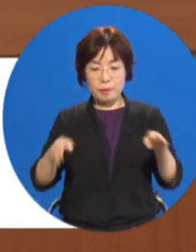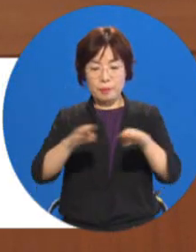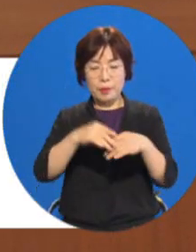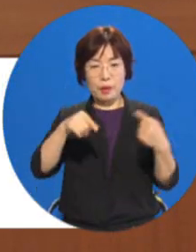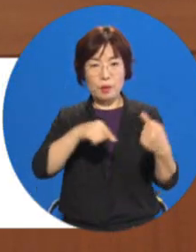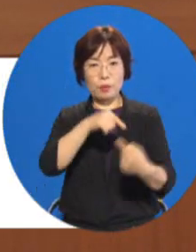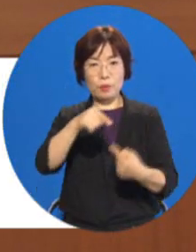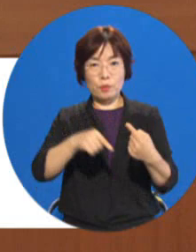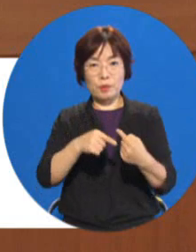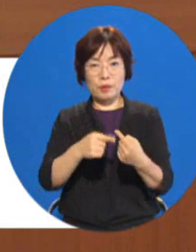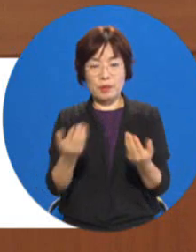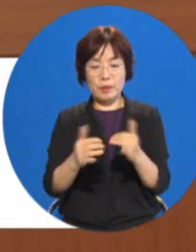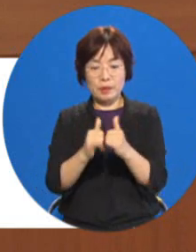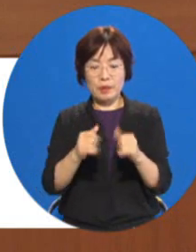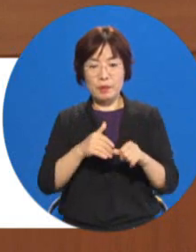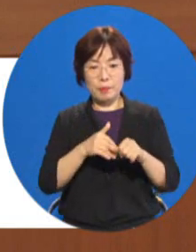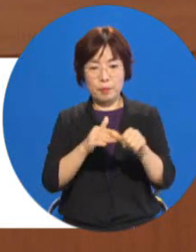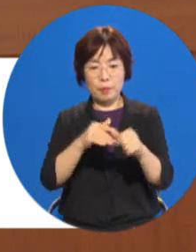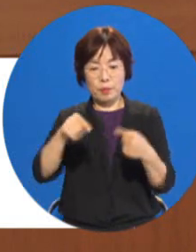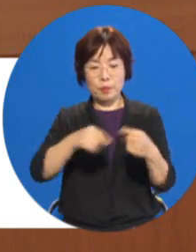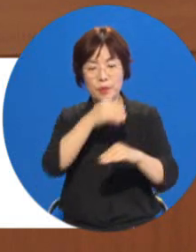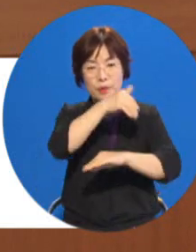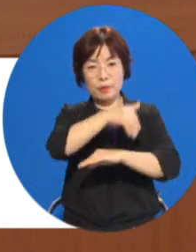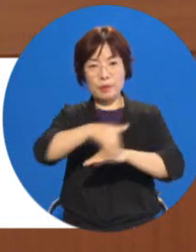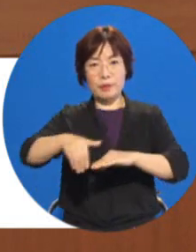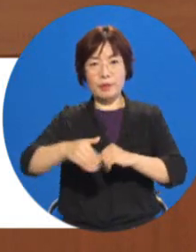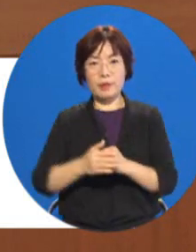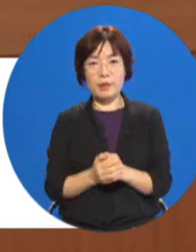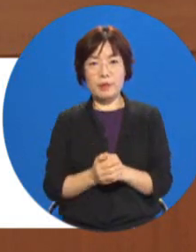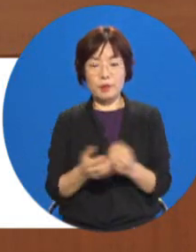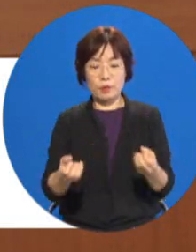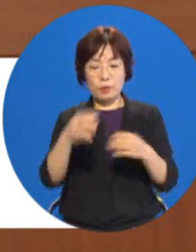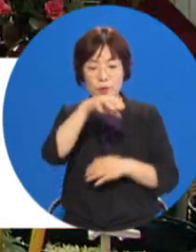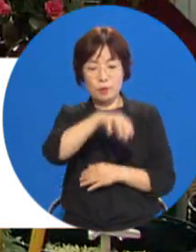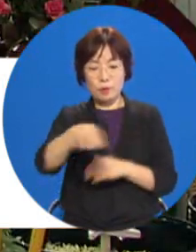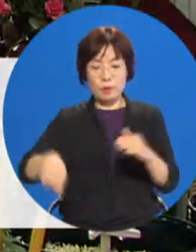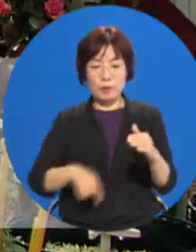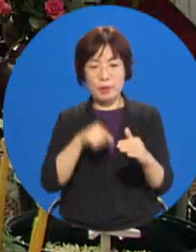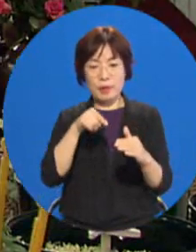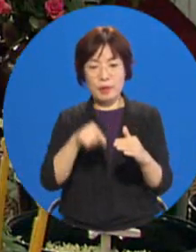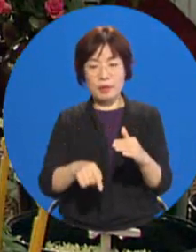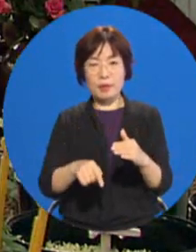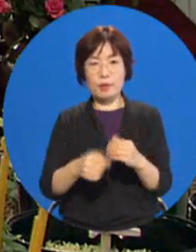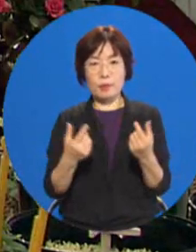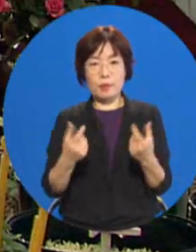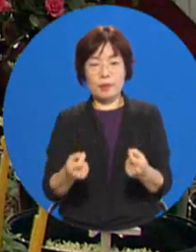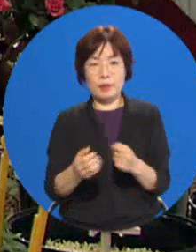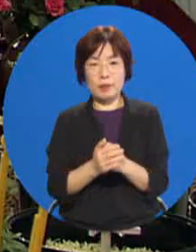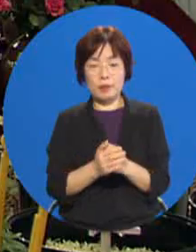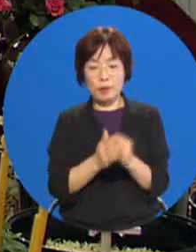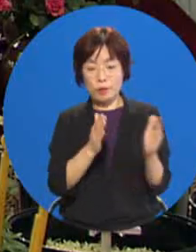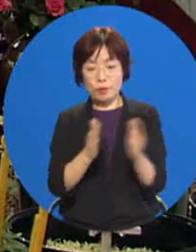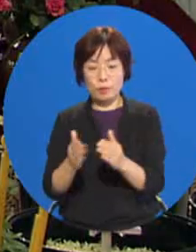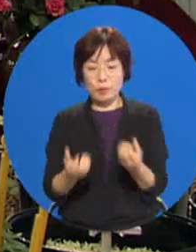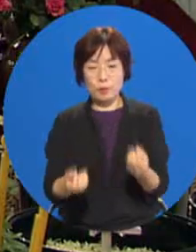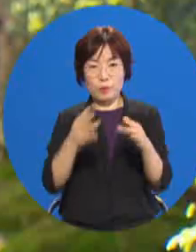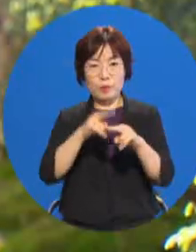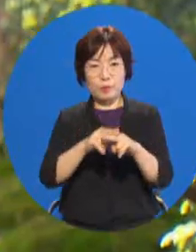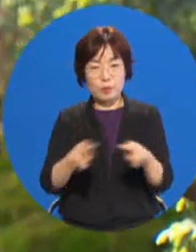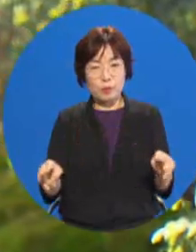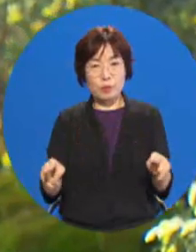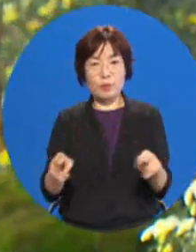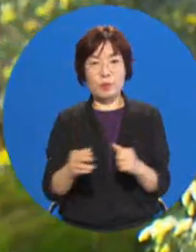만들어서 근무 인력까지 투입해서 운영할 계획이고요. 그리고 축제장 내에도 애써 준비한 축제를